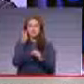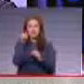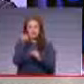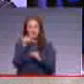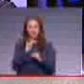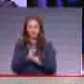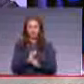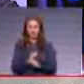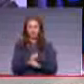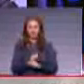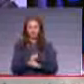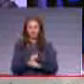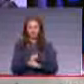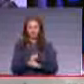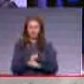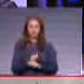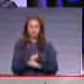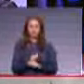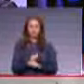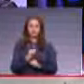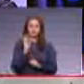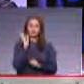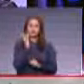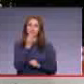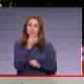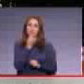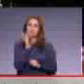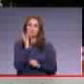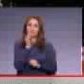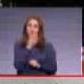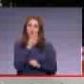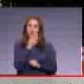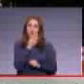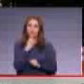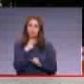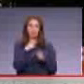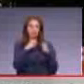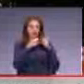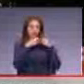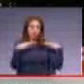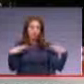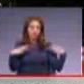بتعلم. يعني انت في البيت كنت متاثره بالشخصيه؟